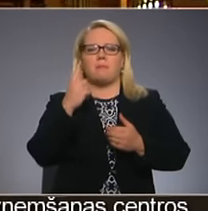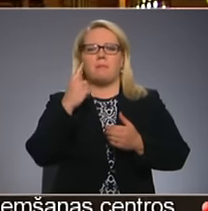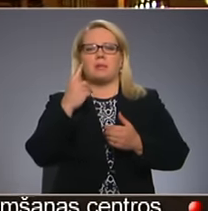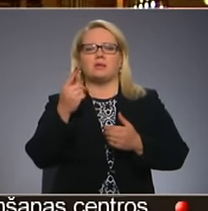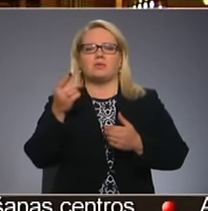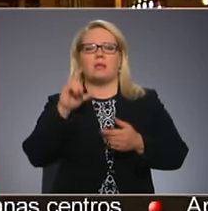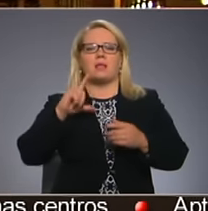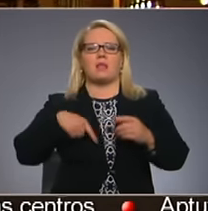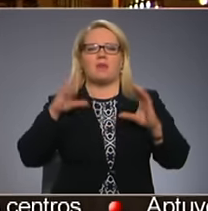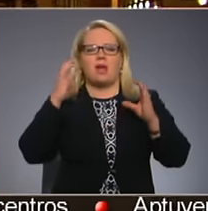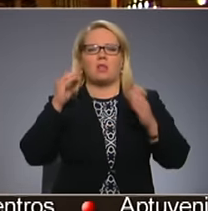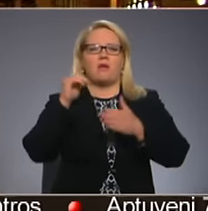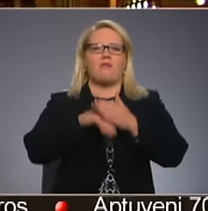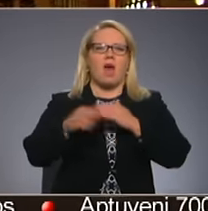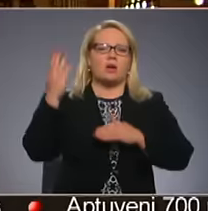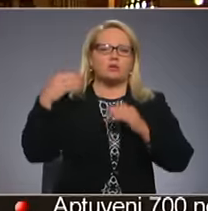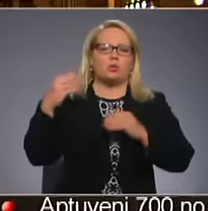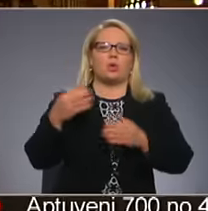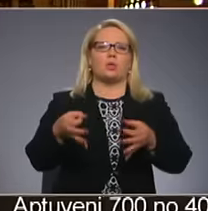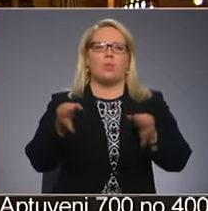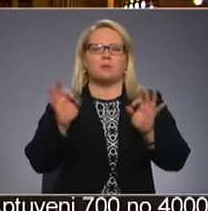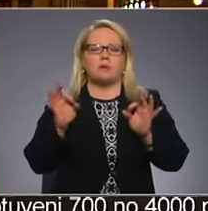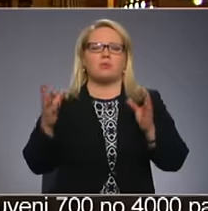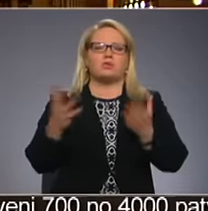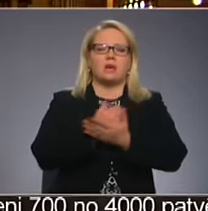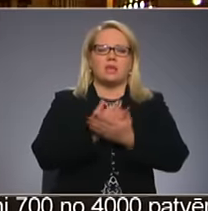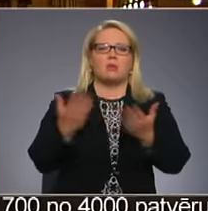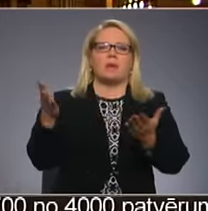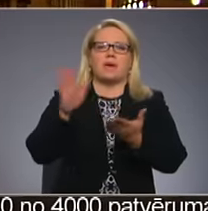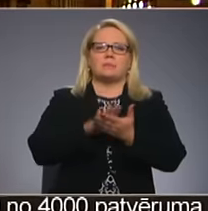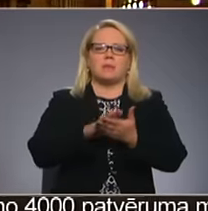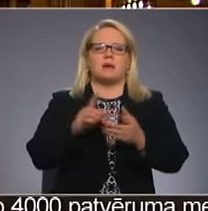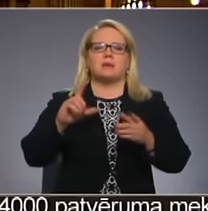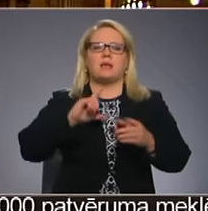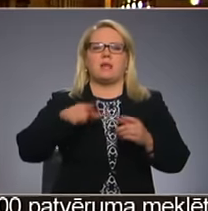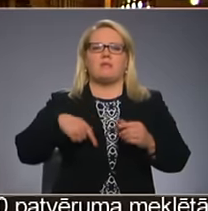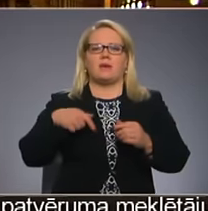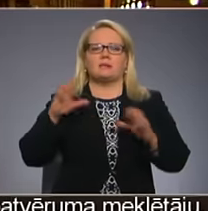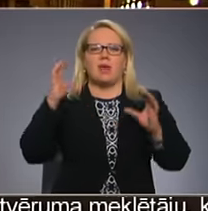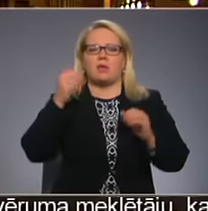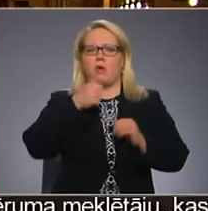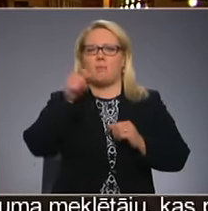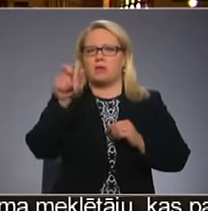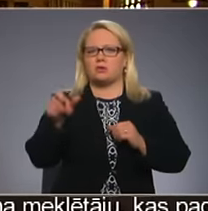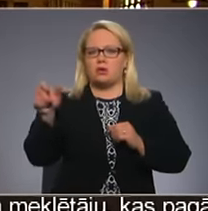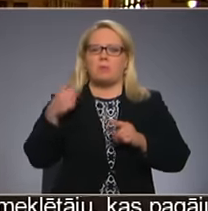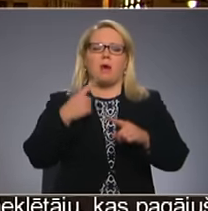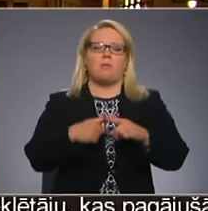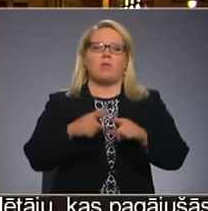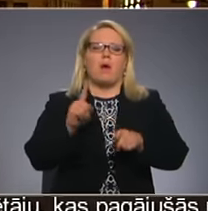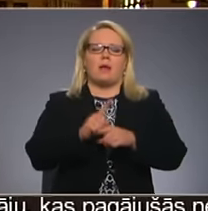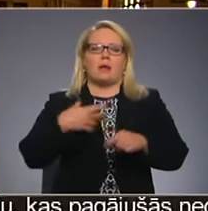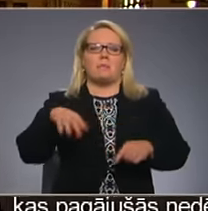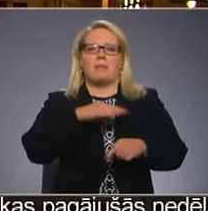Latvijas radio vēsturi, nozīmīgumu, sasniegumiem, iepazīstinās ar radio personībām tuvāk. Un, protams, arī